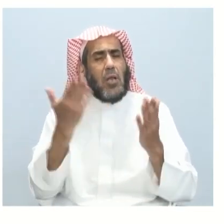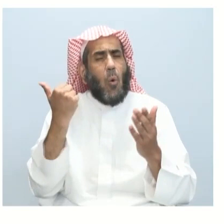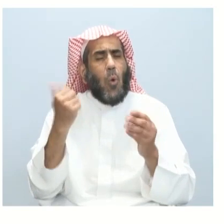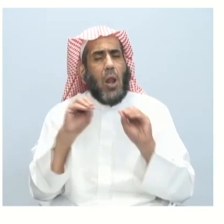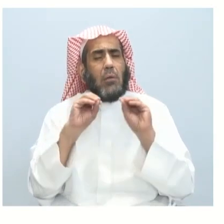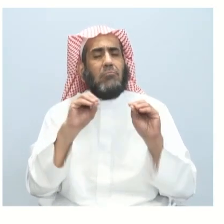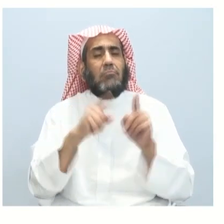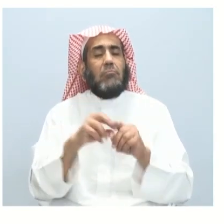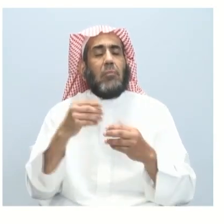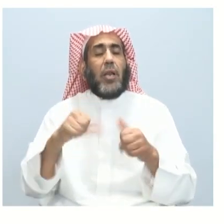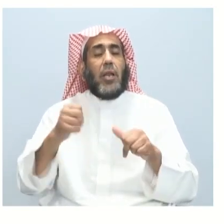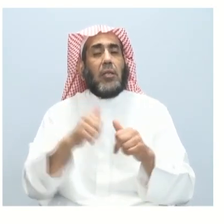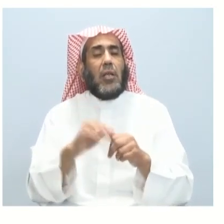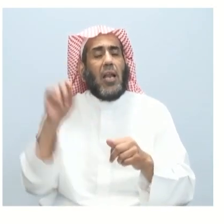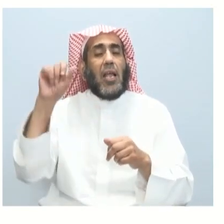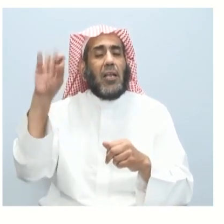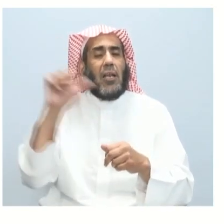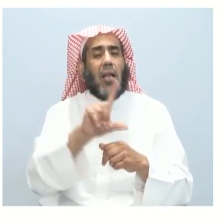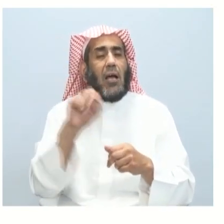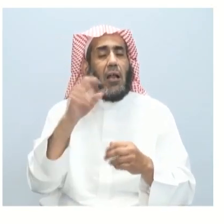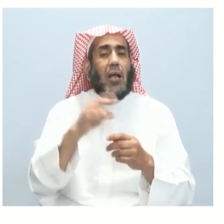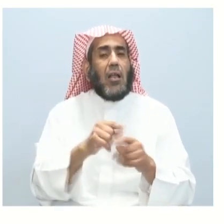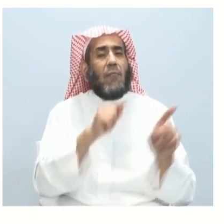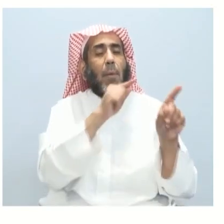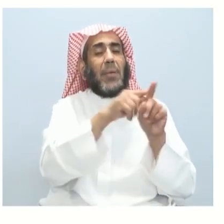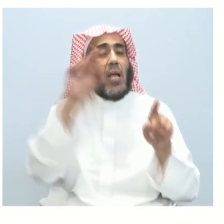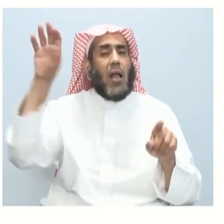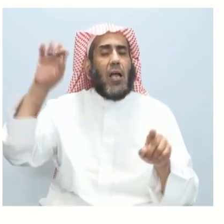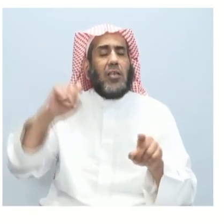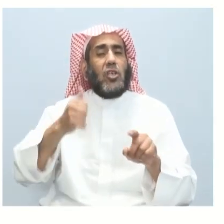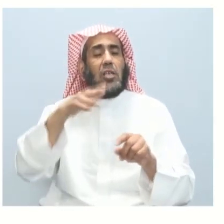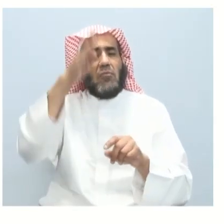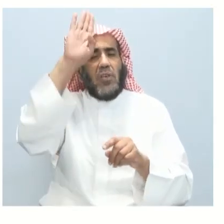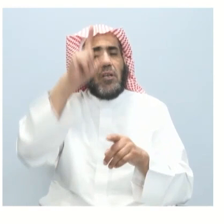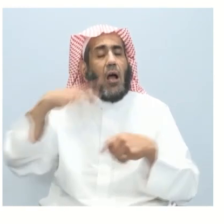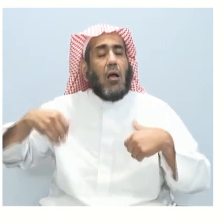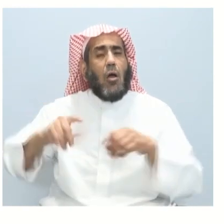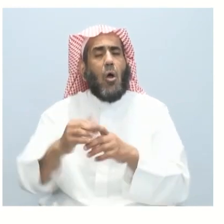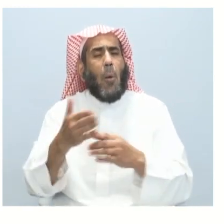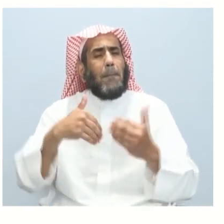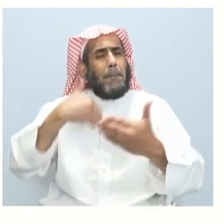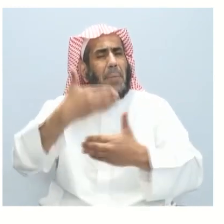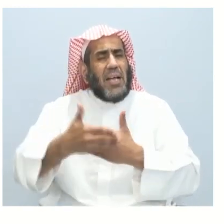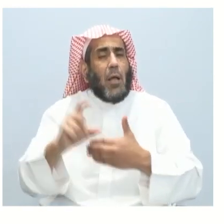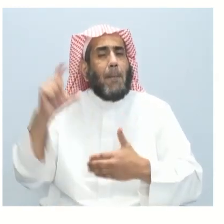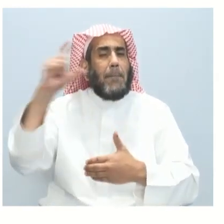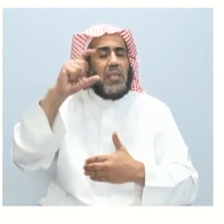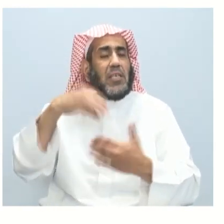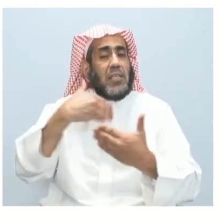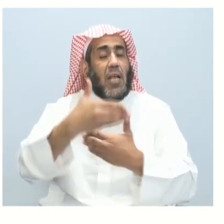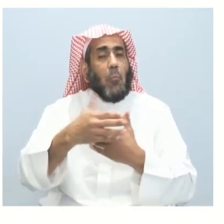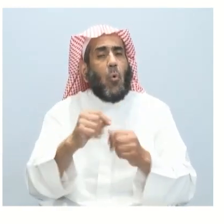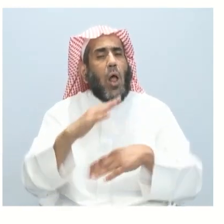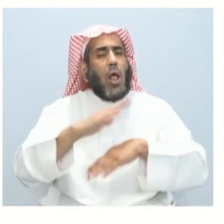نماذج النقد وايضا لله الاخيليه في مدحها الحجاج اثر الاسلام في النقد الادبي بعد مجيء الاسلام هنا بدا واضح ان